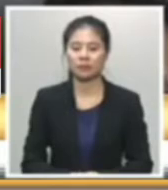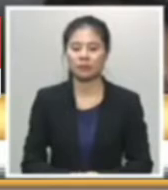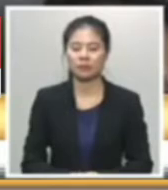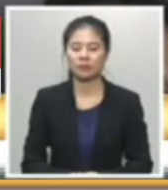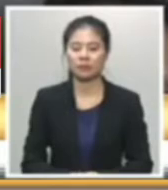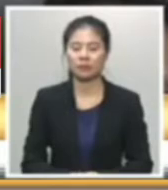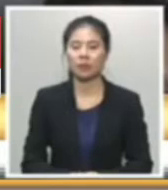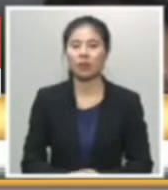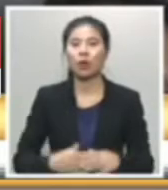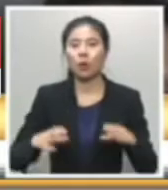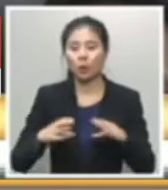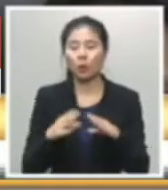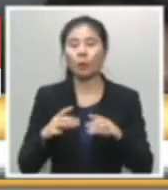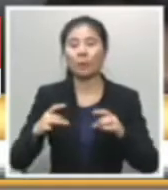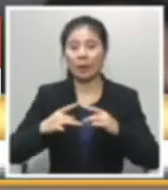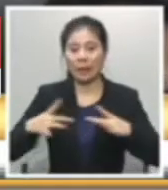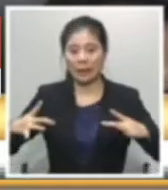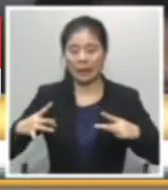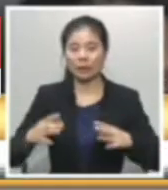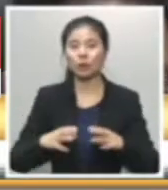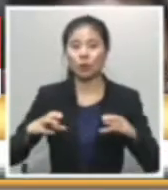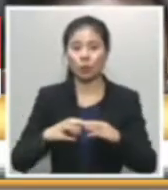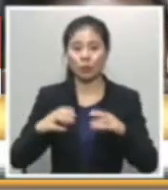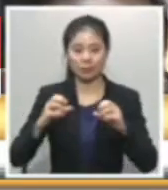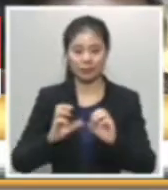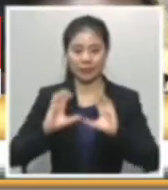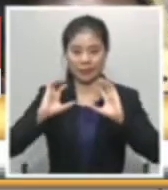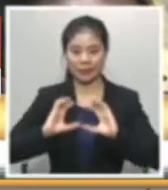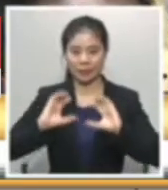ทั้งฝ่ายค้านและฝ่ายรัฐบาล